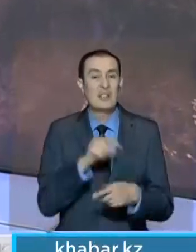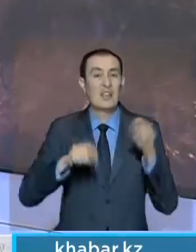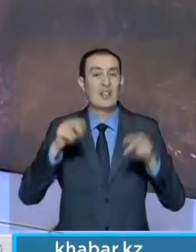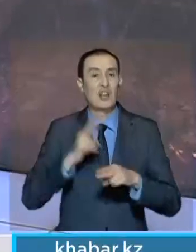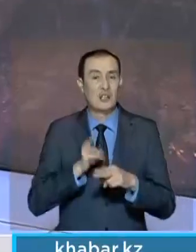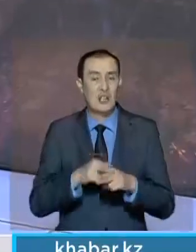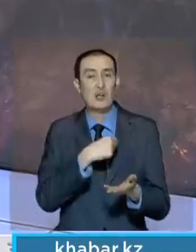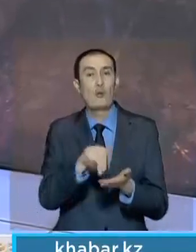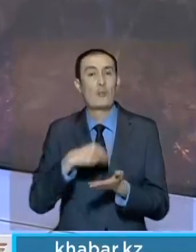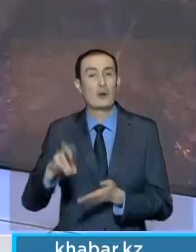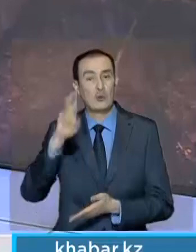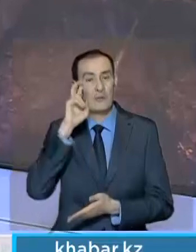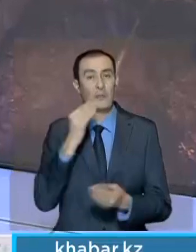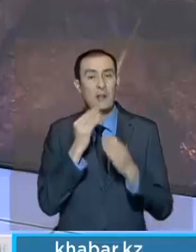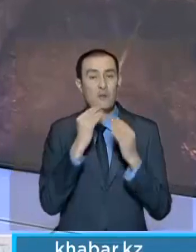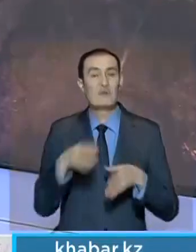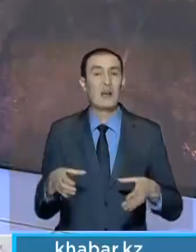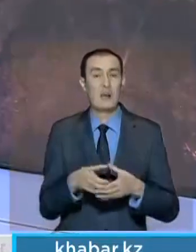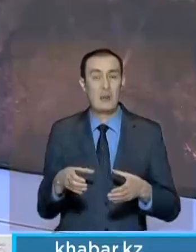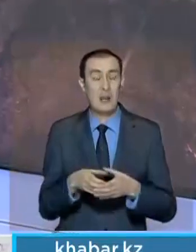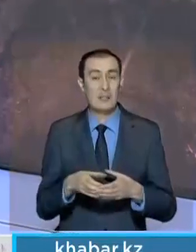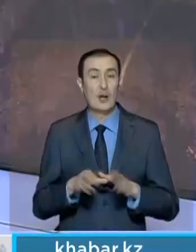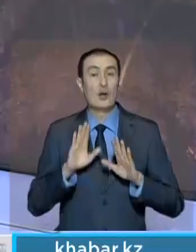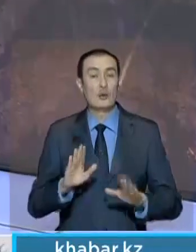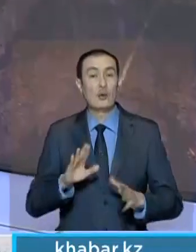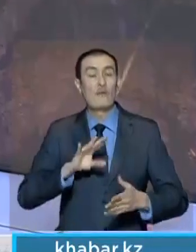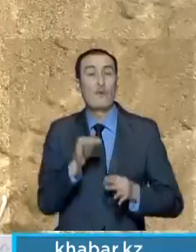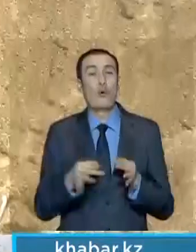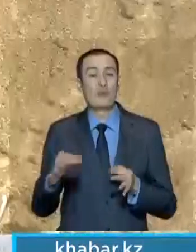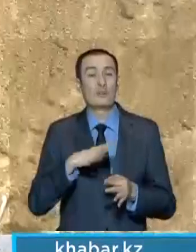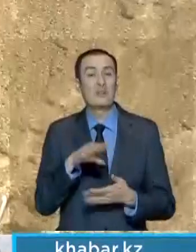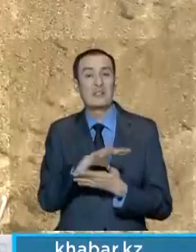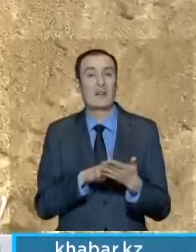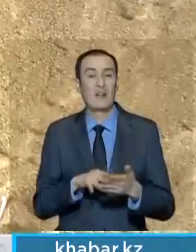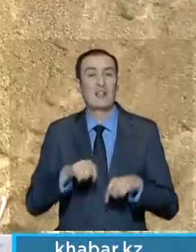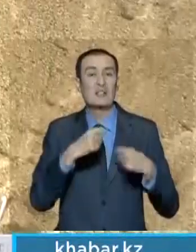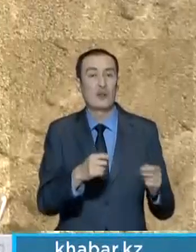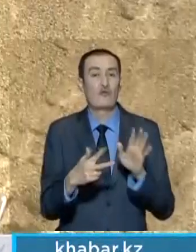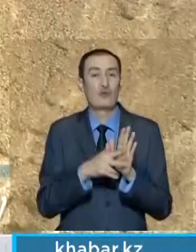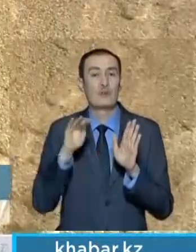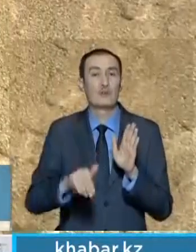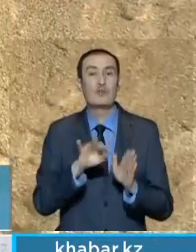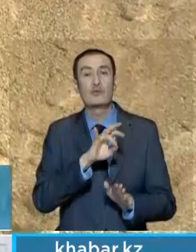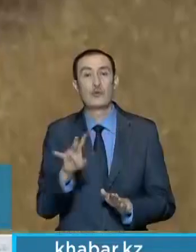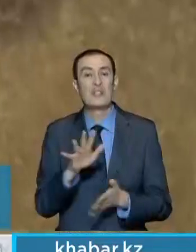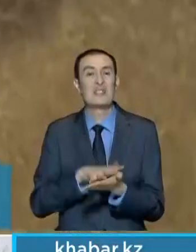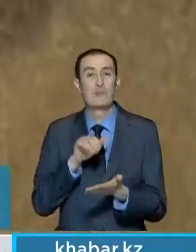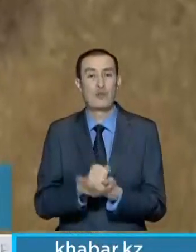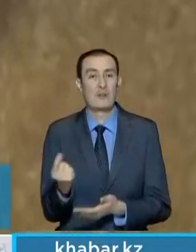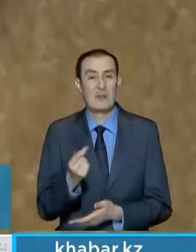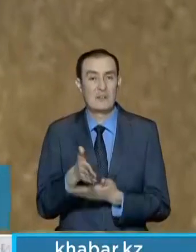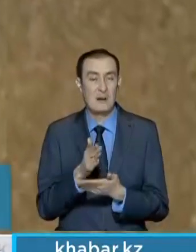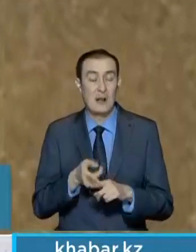дождей закупает государственная продовольственная корпорация только по региону поступила заявок на сдачу 88.000 тонн испорченного зерна